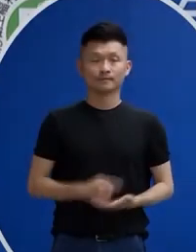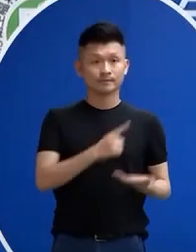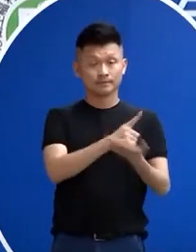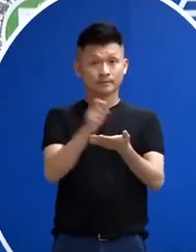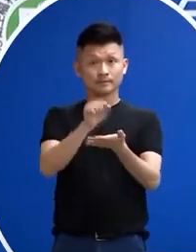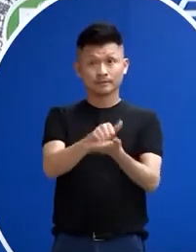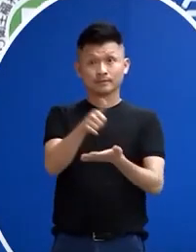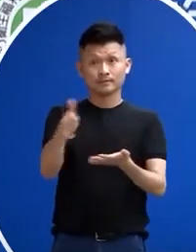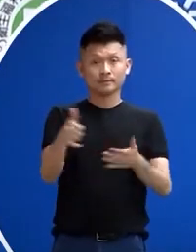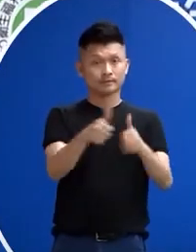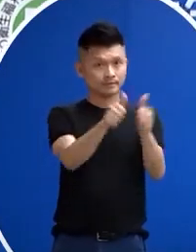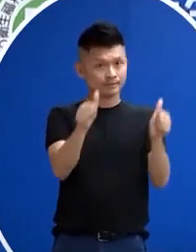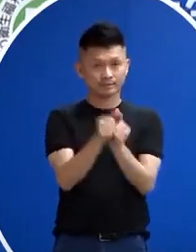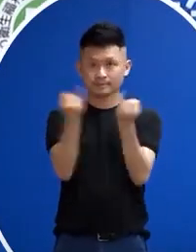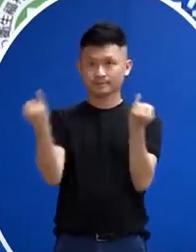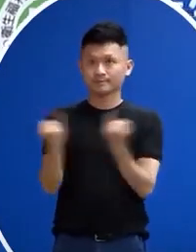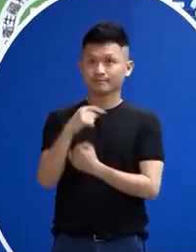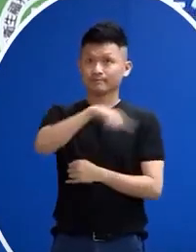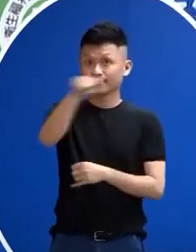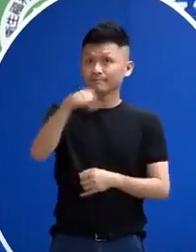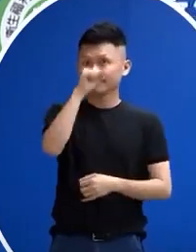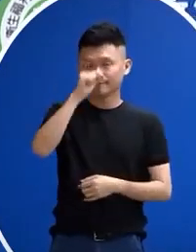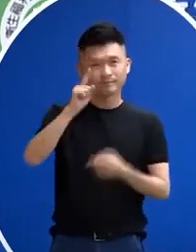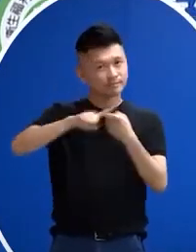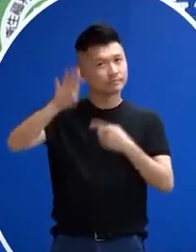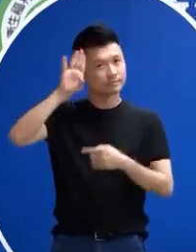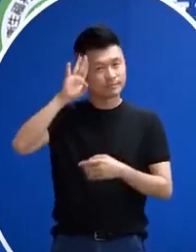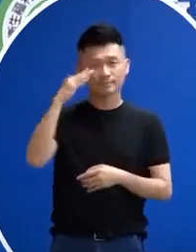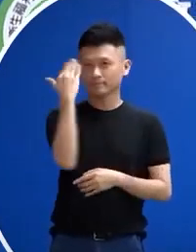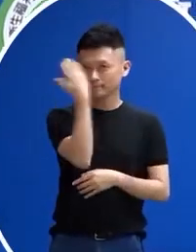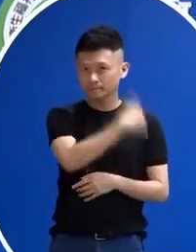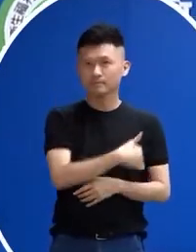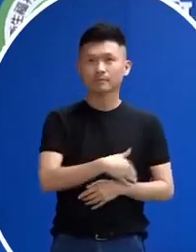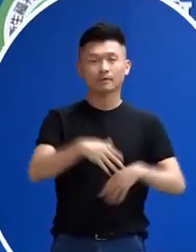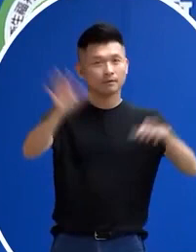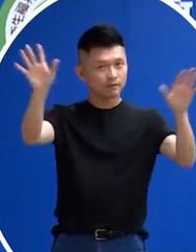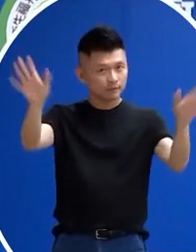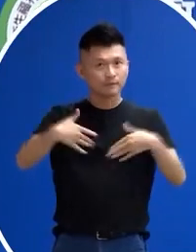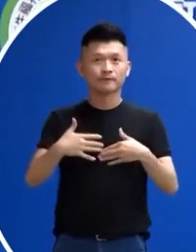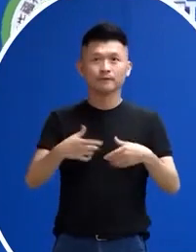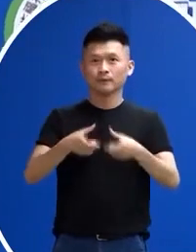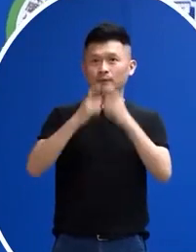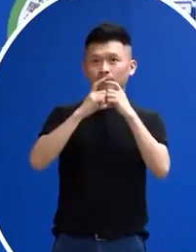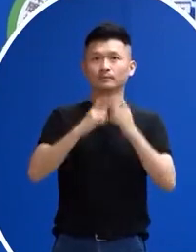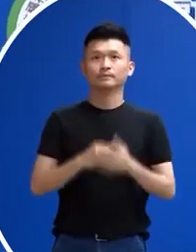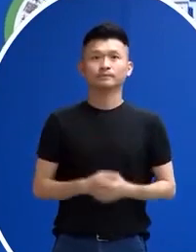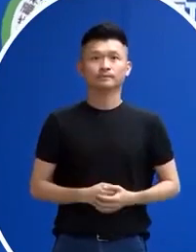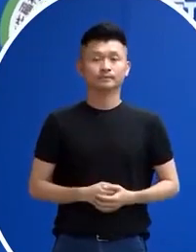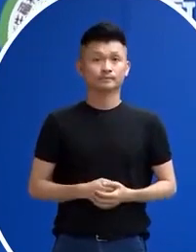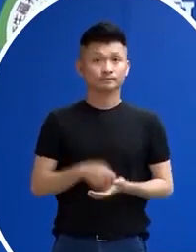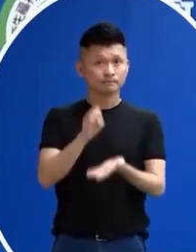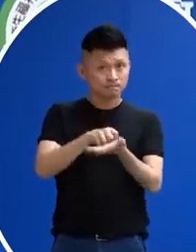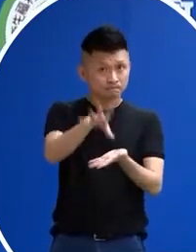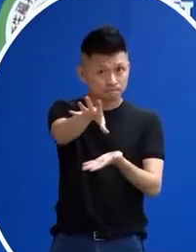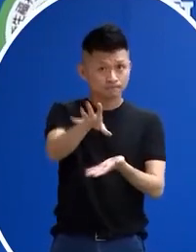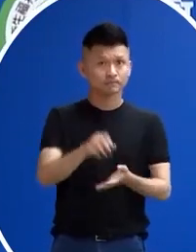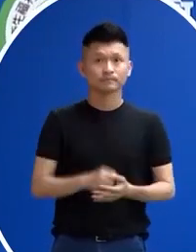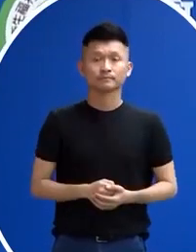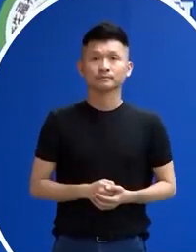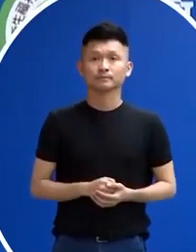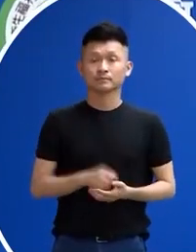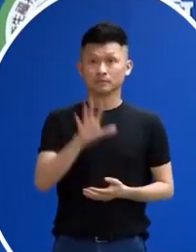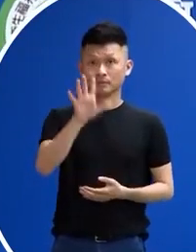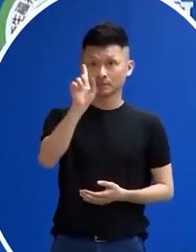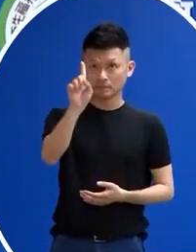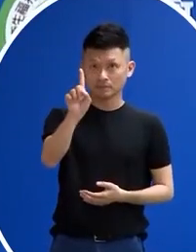好，各位记者李斯先生大家好，那很抱歉临时在请大家来跟大家来报告，有